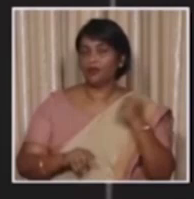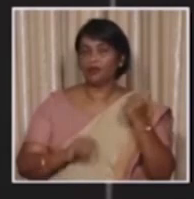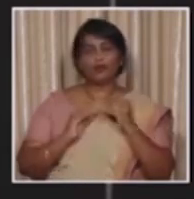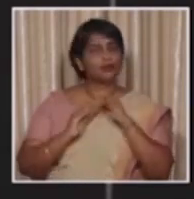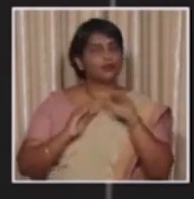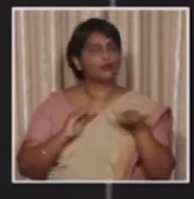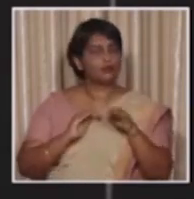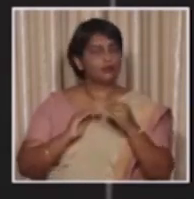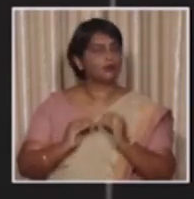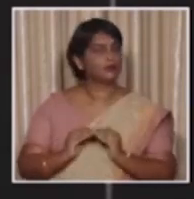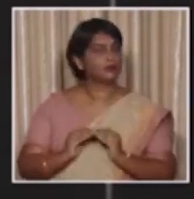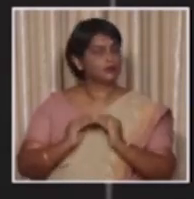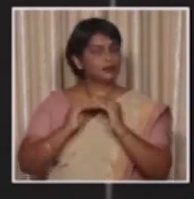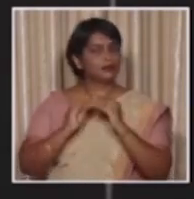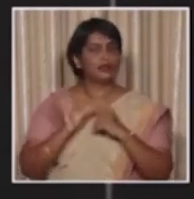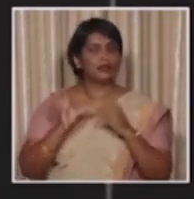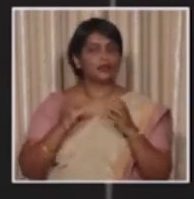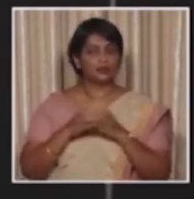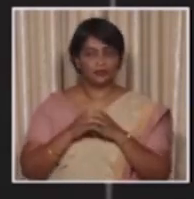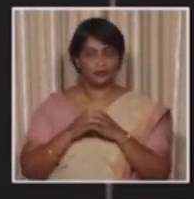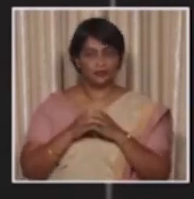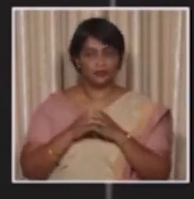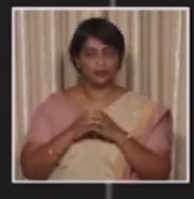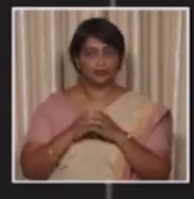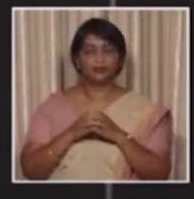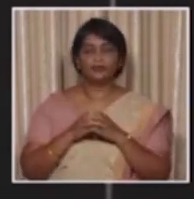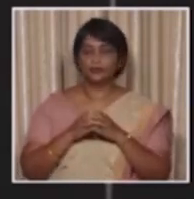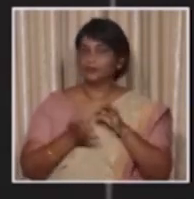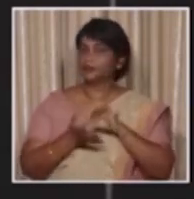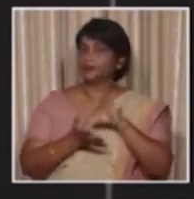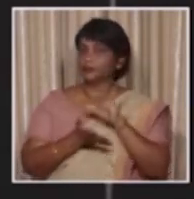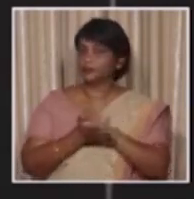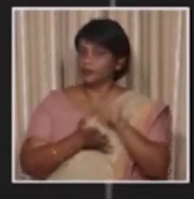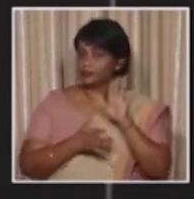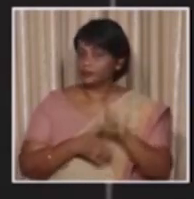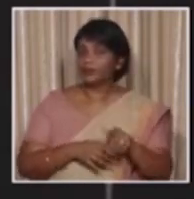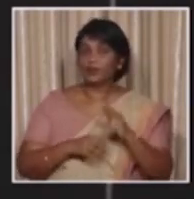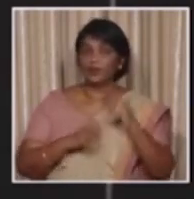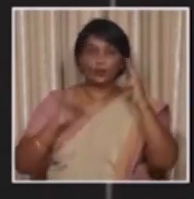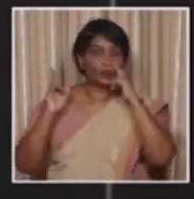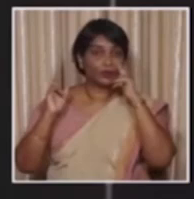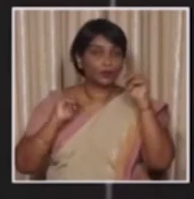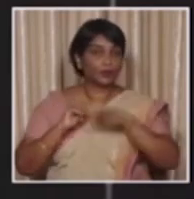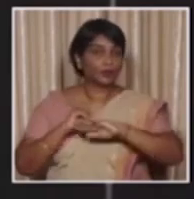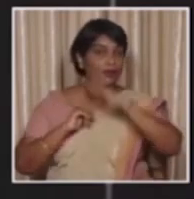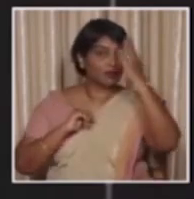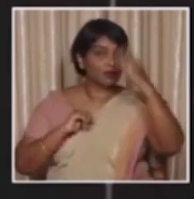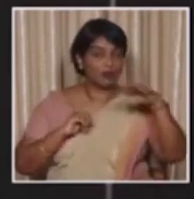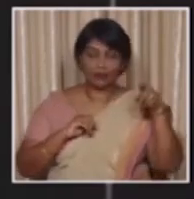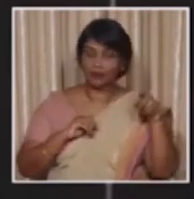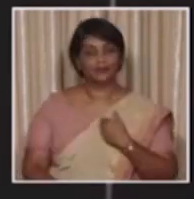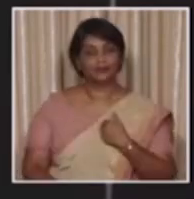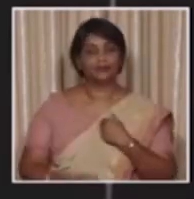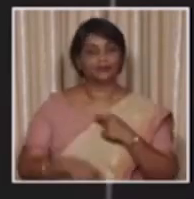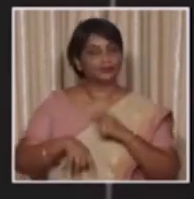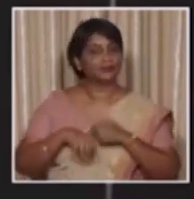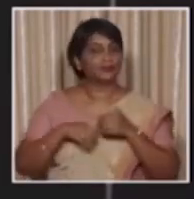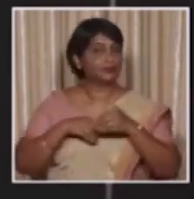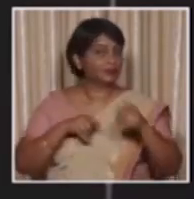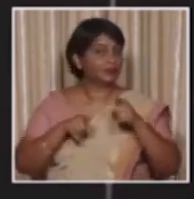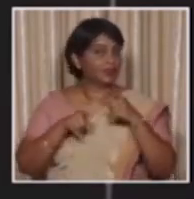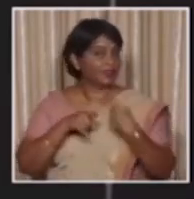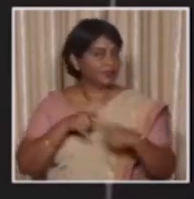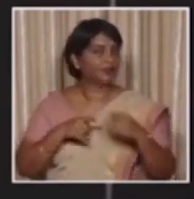கிராமங்கள் அதிகார சபை ஓரங்கட்டப்படுவதன் காரணம் என்ன என நாடாளுமன்ற உறுப்பினர் வேலுக்குமார் கேள்வி எழுப்பியுள்ளார்.